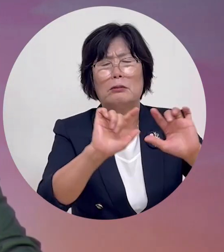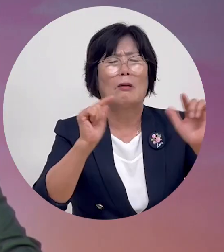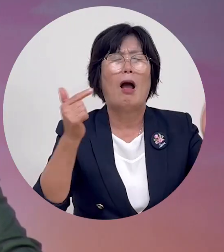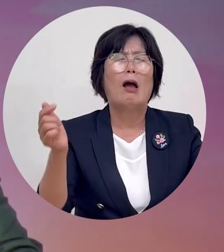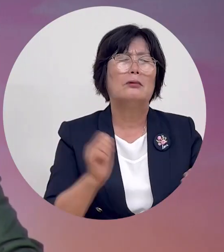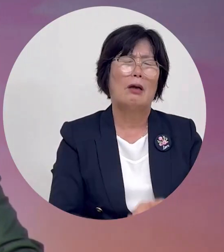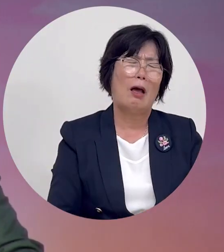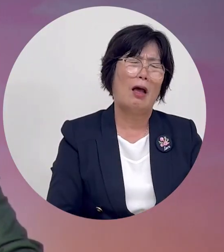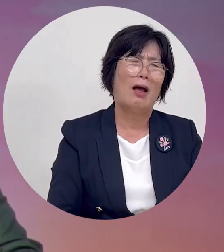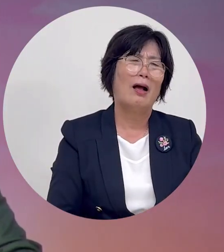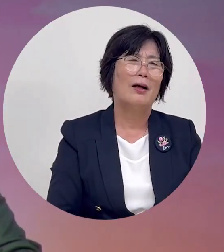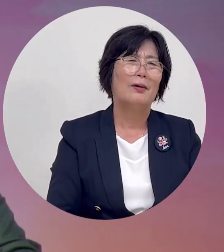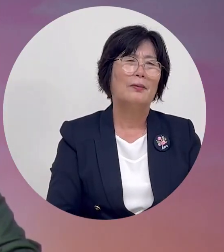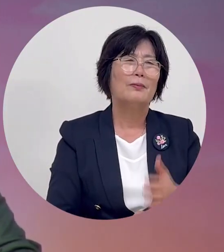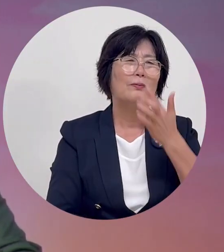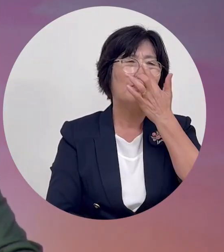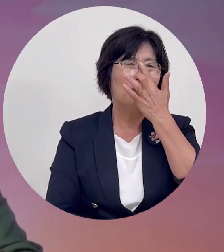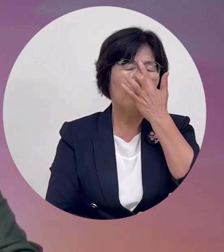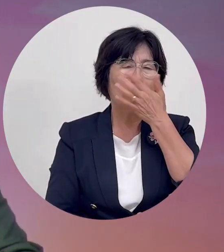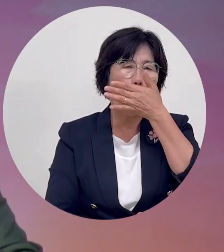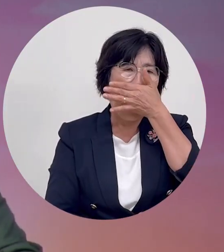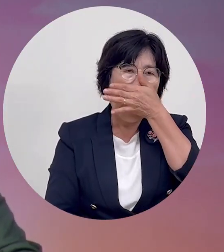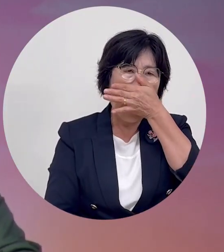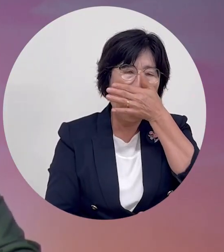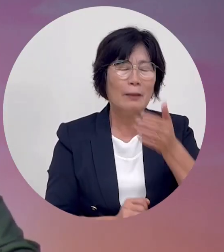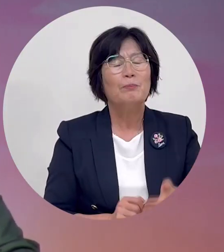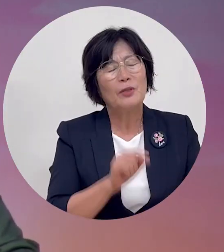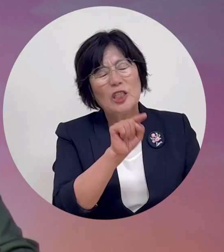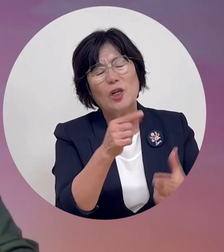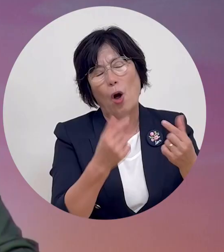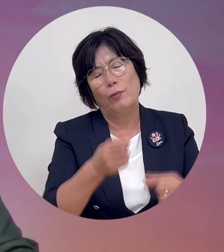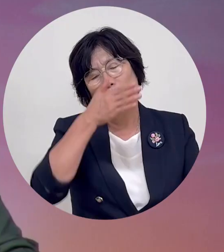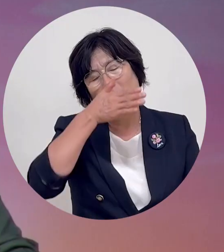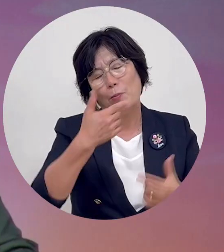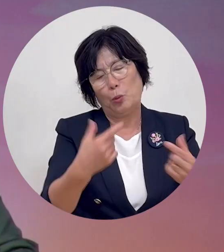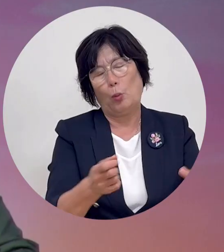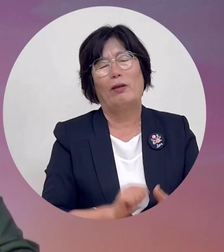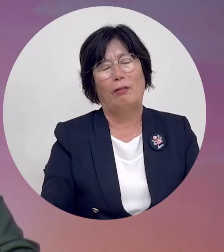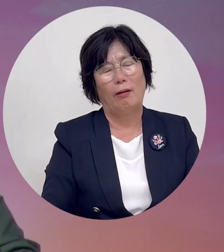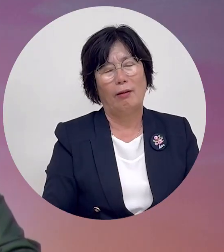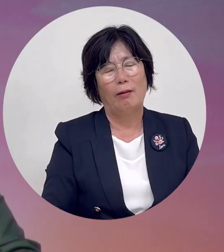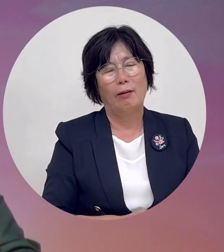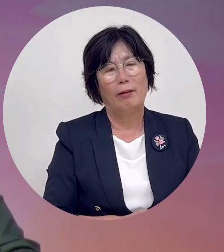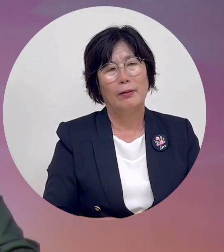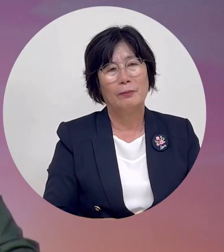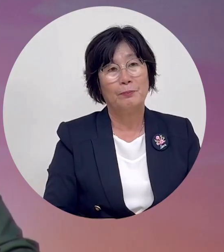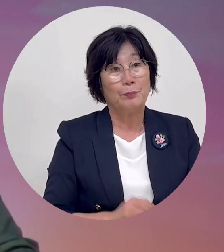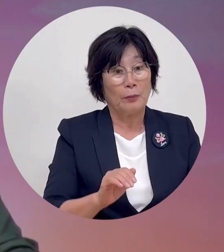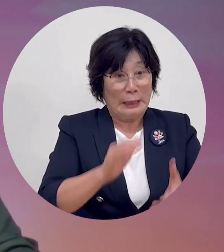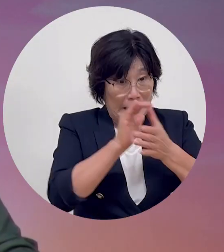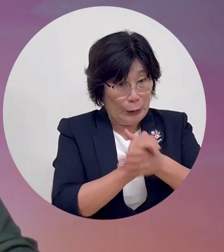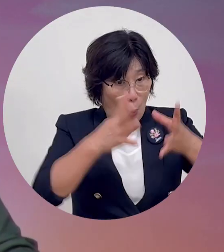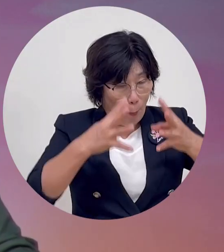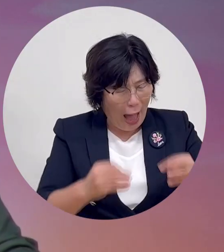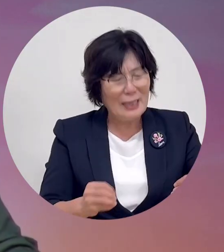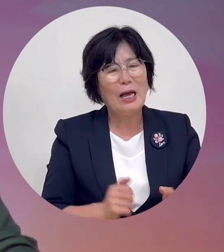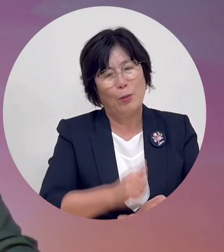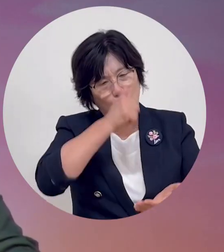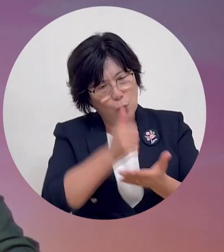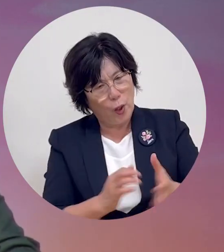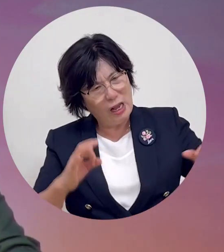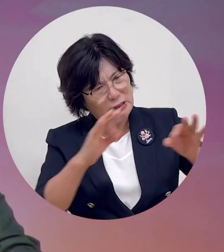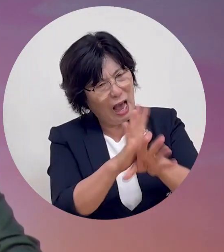믿고 성경을 많이 읽으면 그런 바보 천치가 어디 있습니까? 여러분, 기도 많이 하면 제가